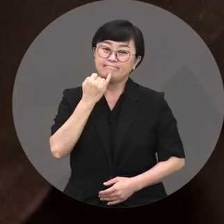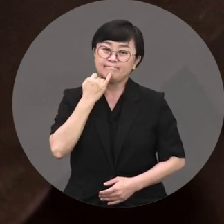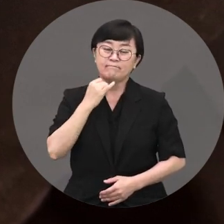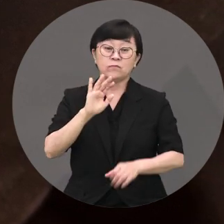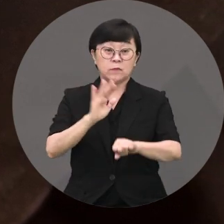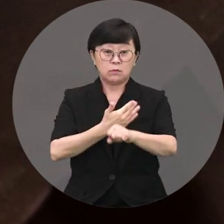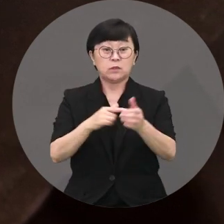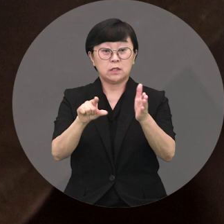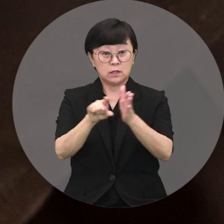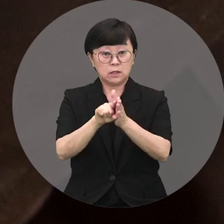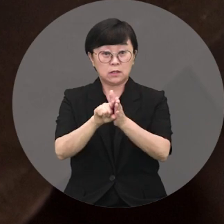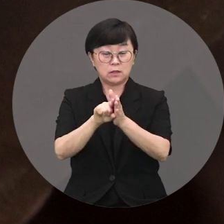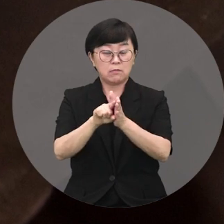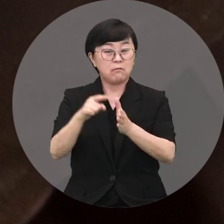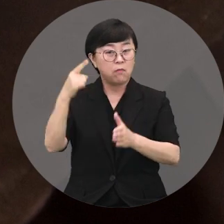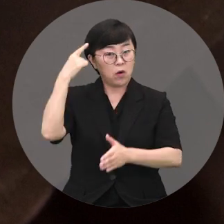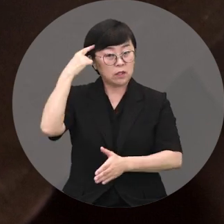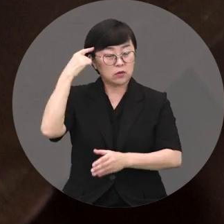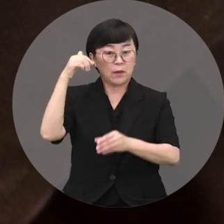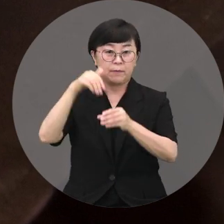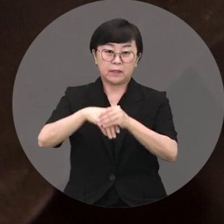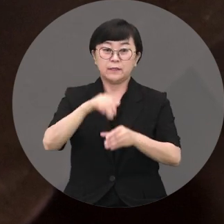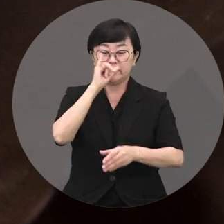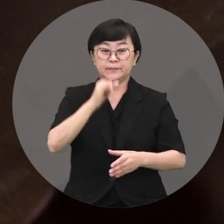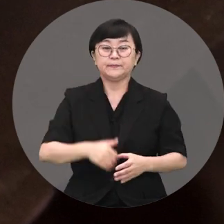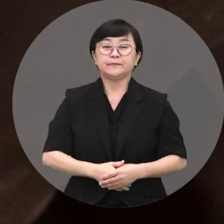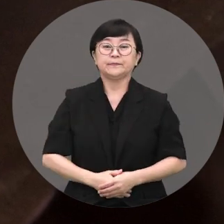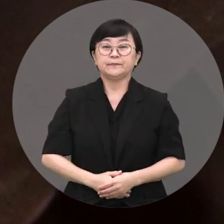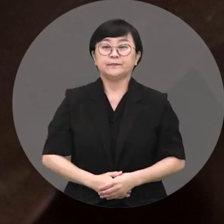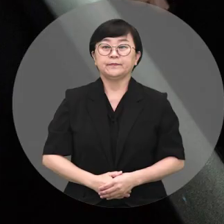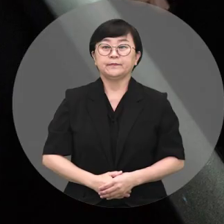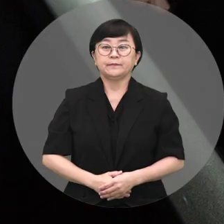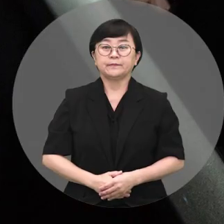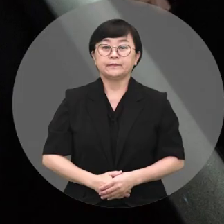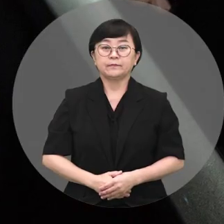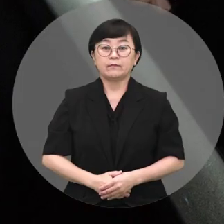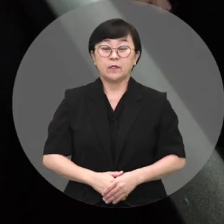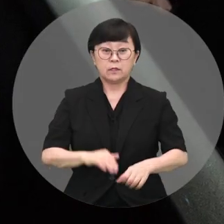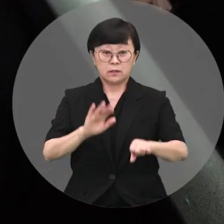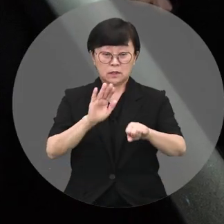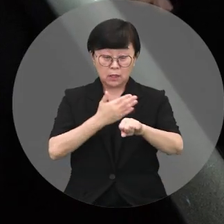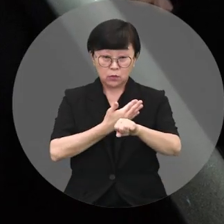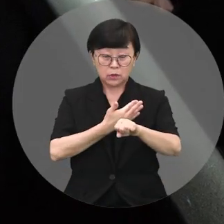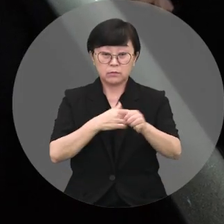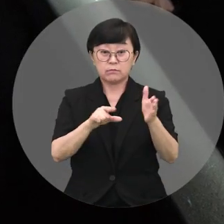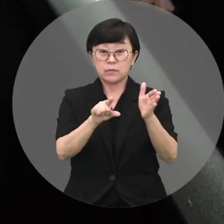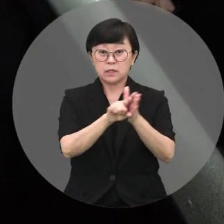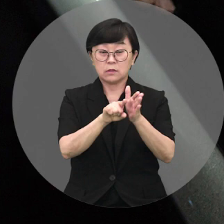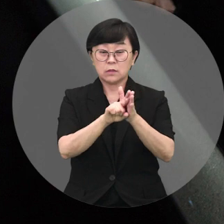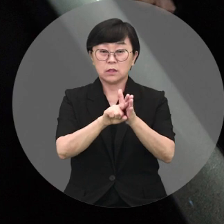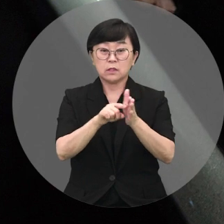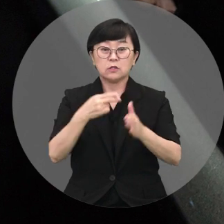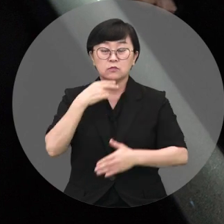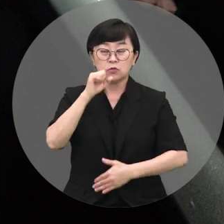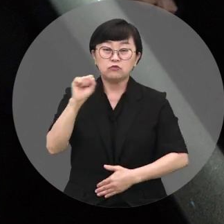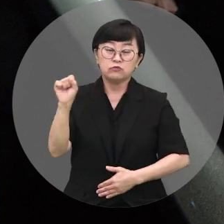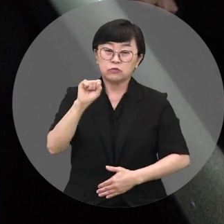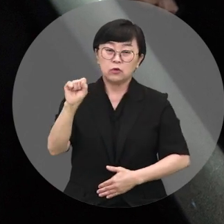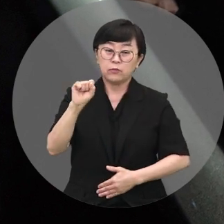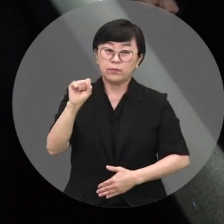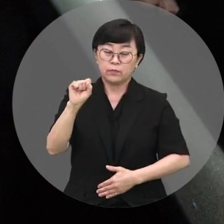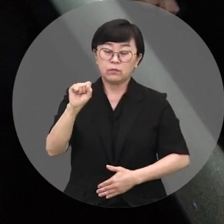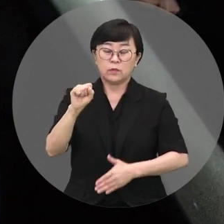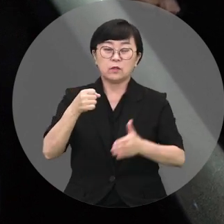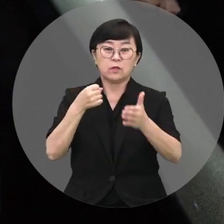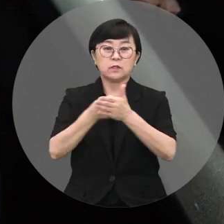잘못된 신념이 머릿속에 뿌리 깊게 박혀 있는 거죠. 이러한 잘못된 신념은 음주운전 행동의 결정에 큰